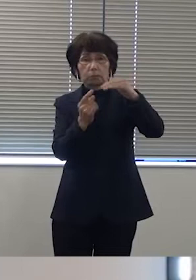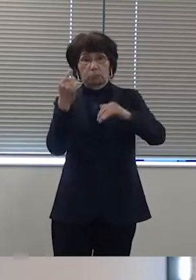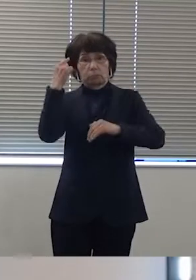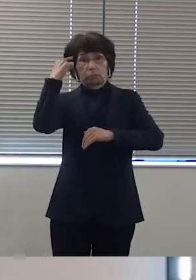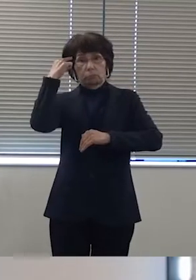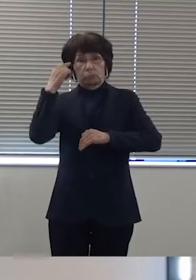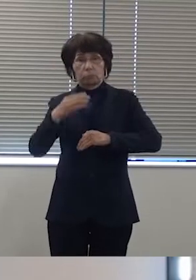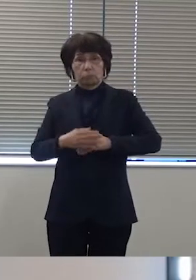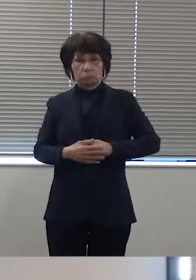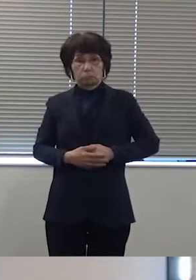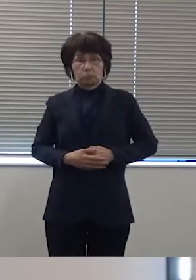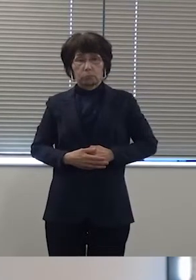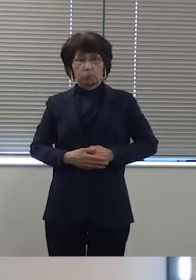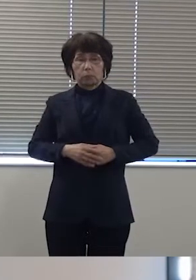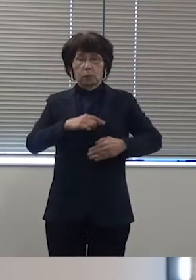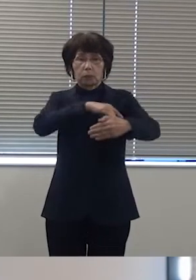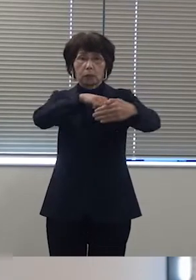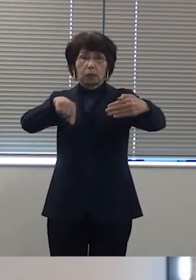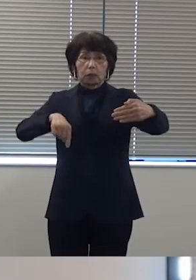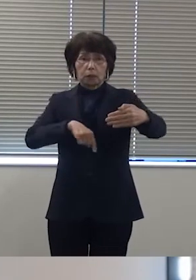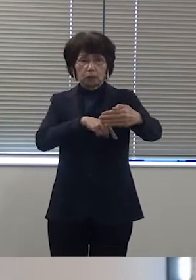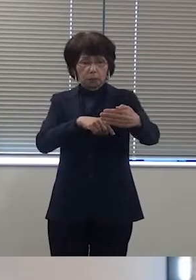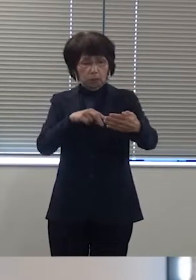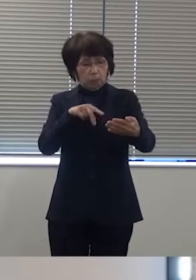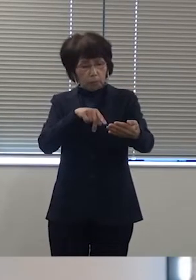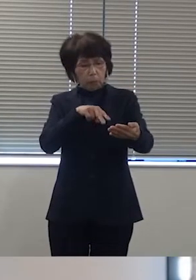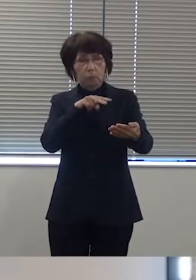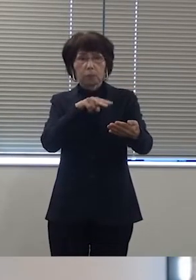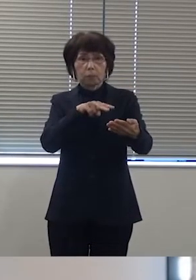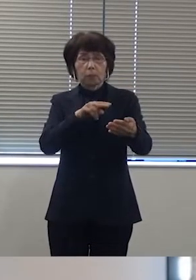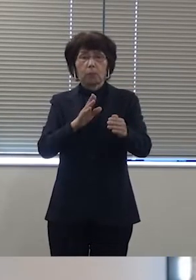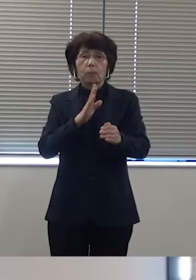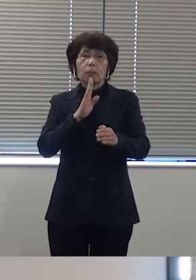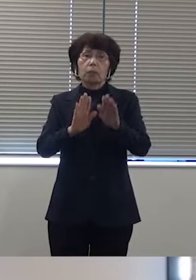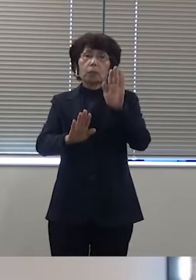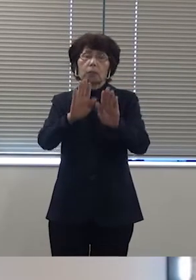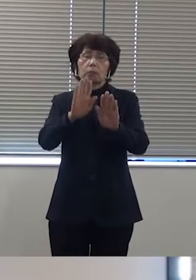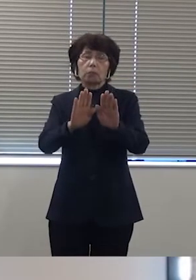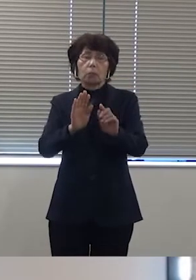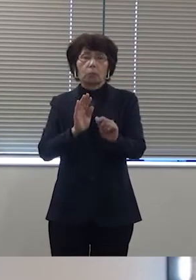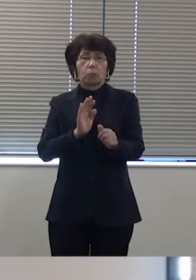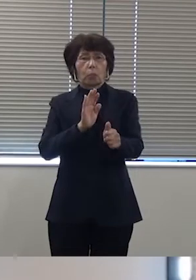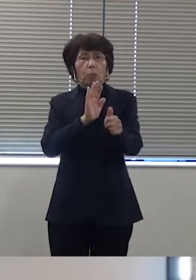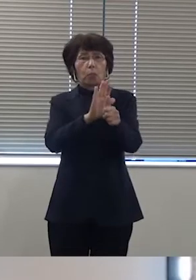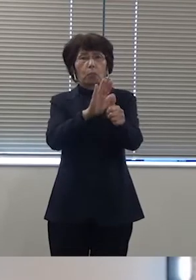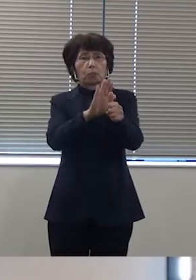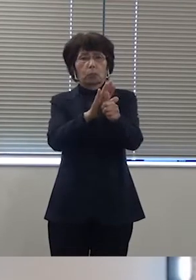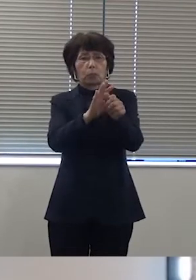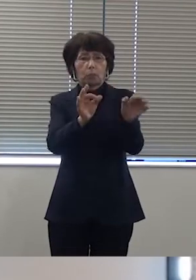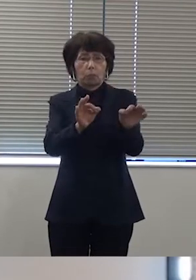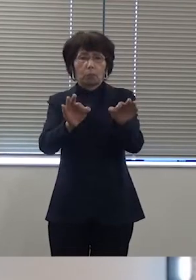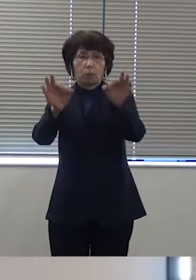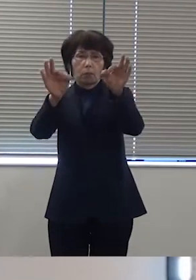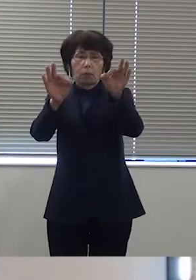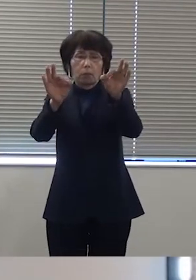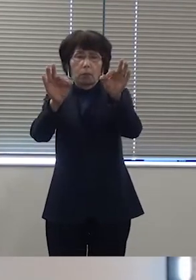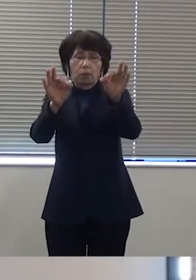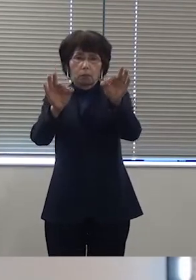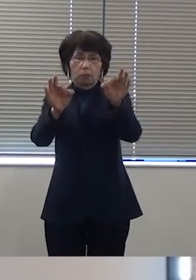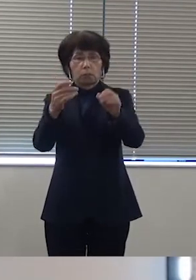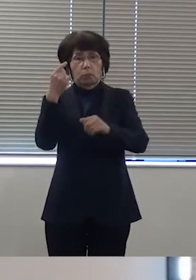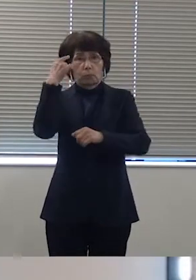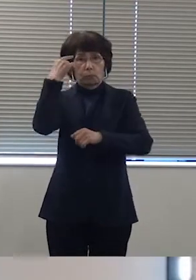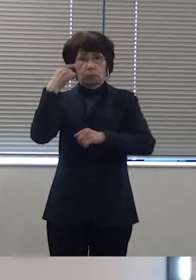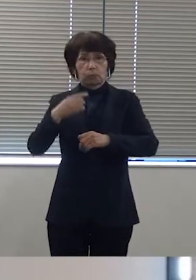の補助 の増額というところだと思うんですけど、その辺その、これ